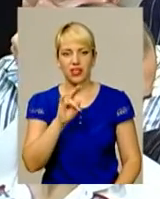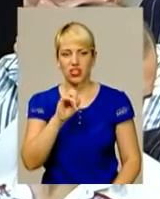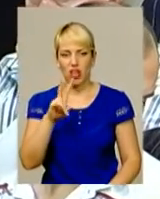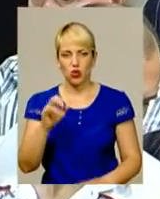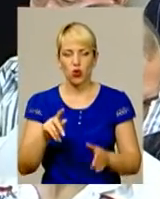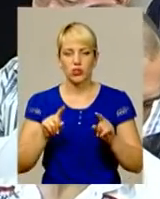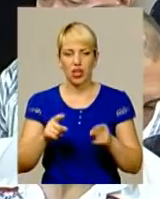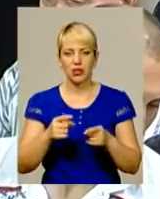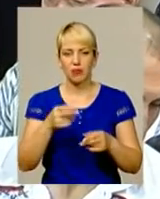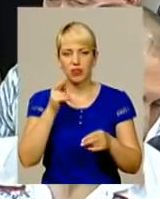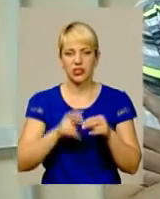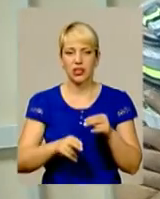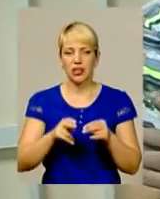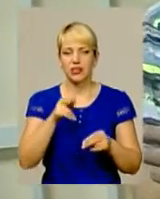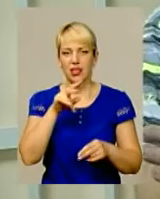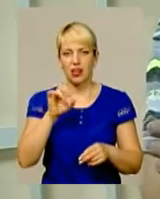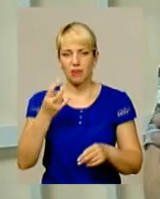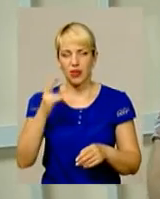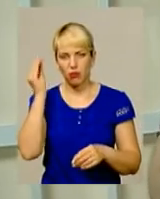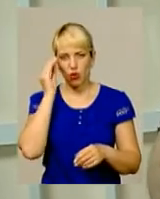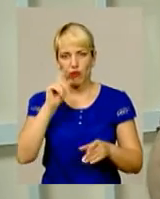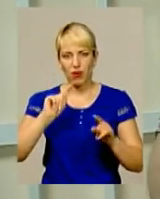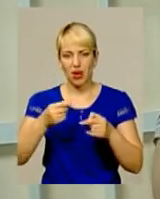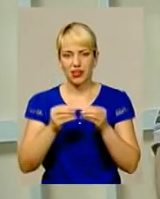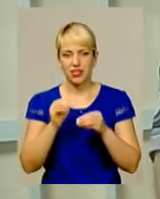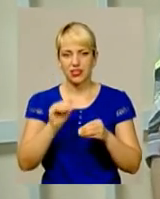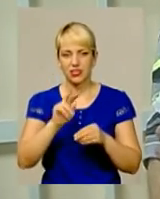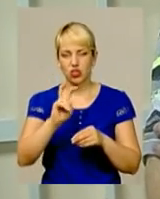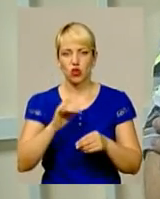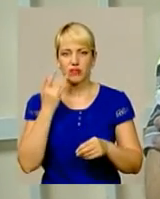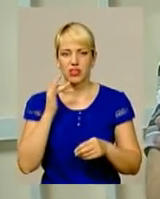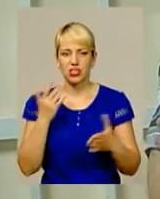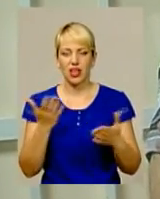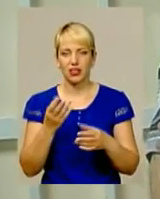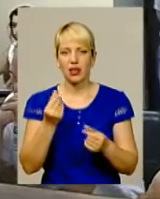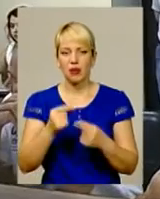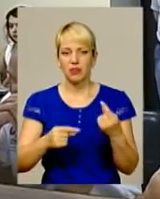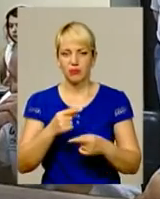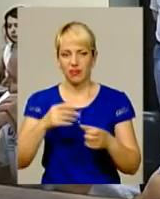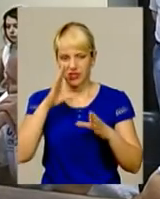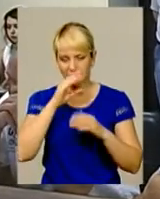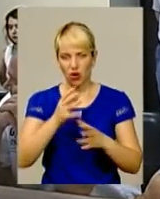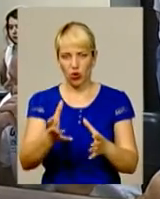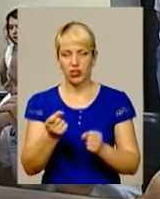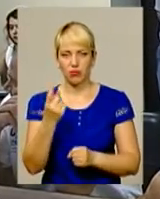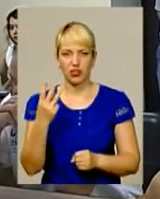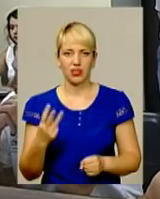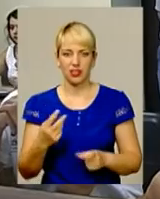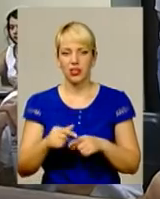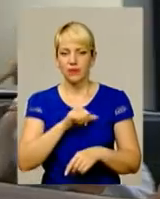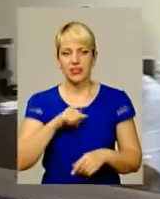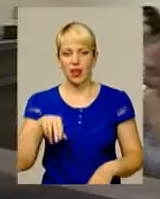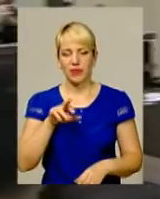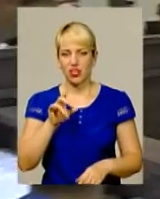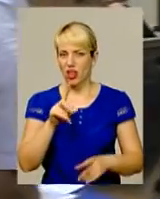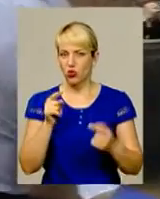наприкінці липня та підозрюють у вимаганні 10 тисяч доларів США, з яких бізнесмен встиг отримати третину. Сам Валерій Дьяченко